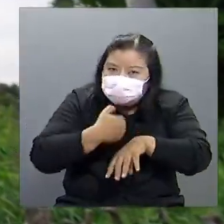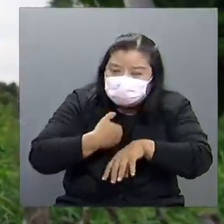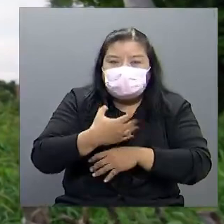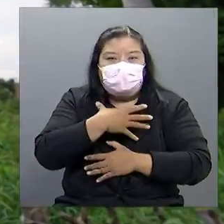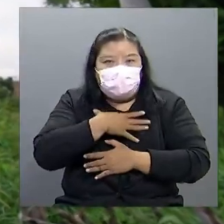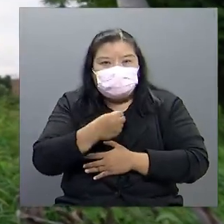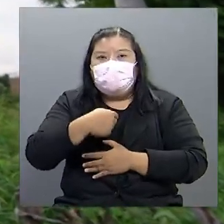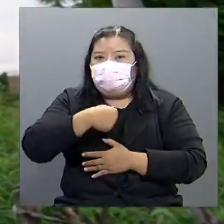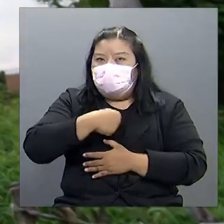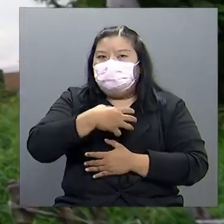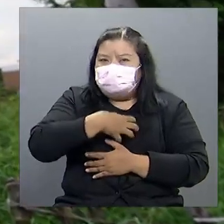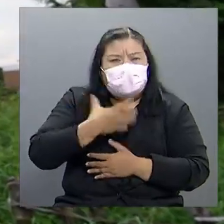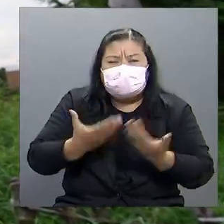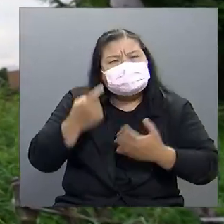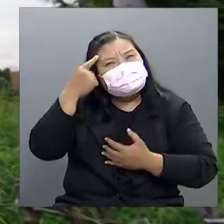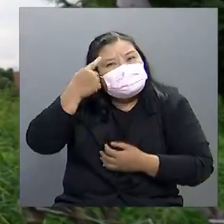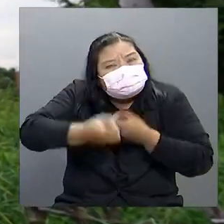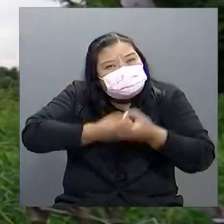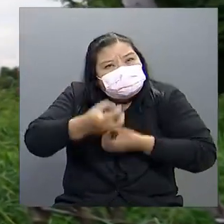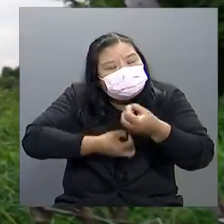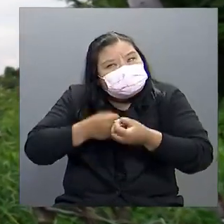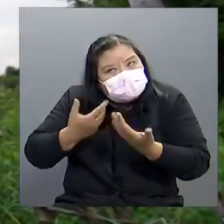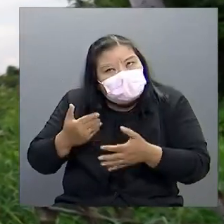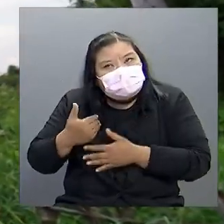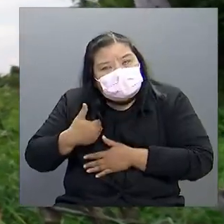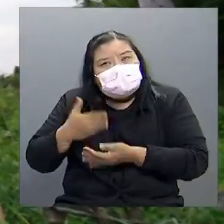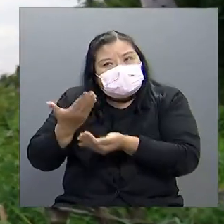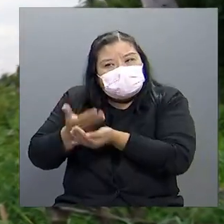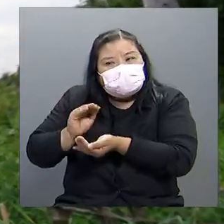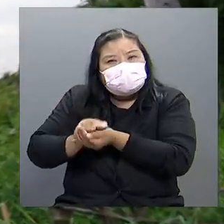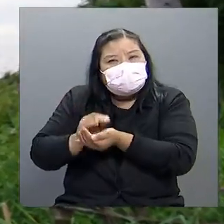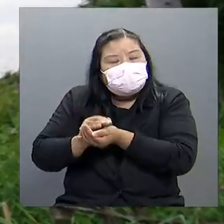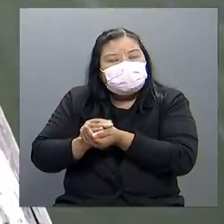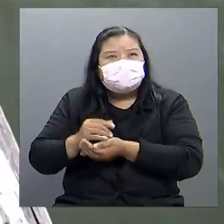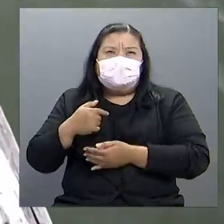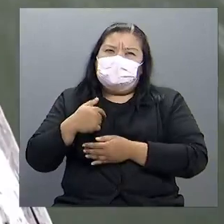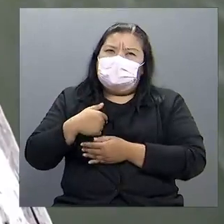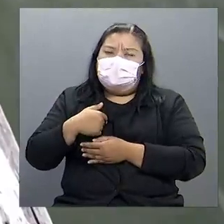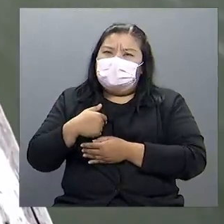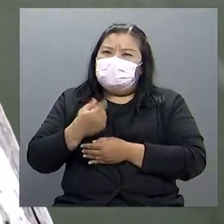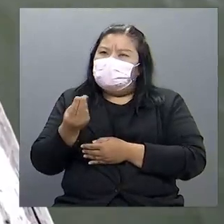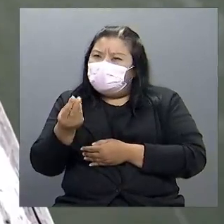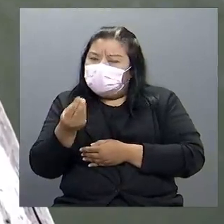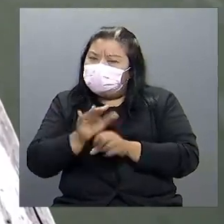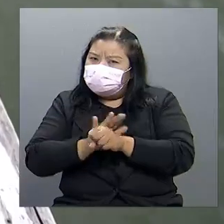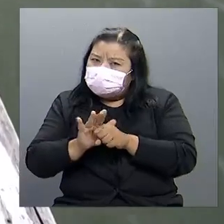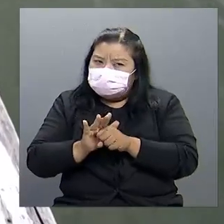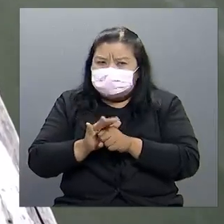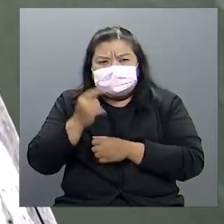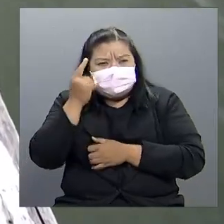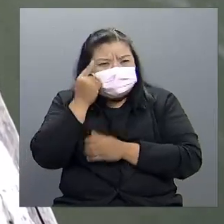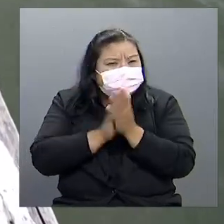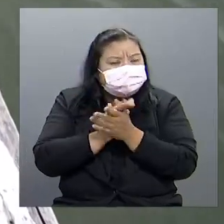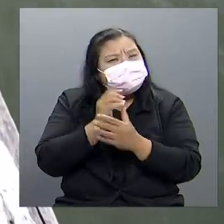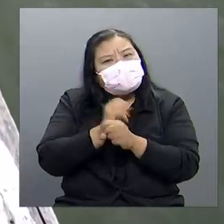โอเคไหมเลยเนี้ยงบประมาณในการลงทุนของเราเลยมันมีเท่าไหร่สามารถทำอะไรได้บ้างแต่สำหรับที่เราได้